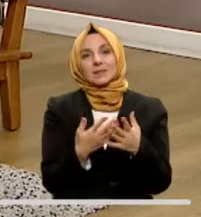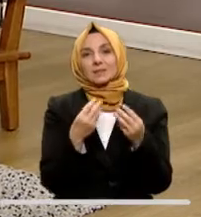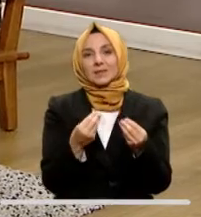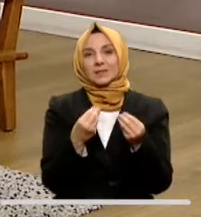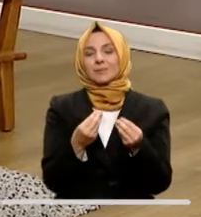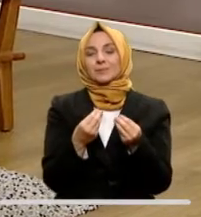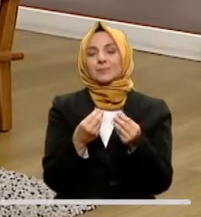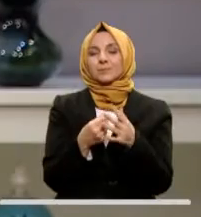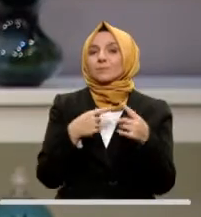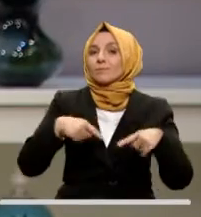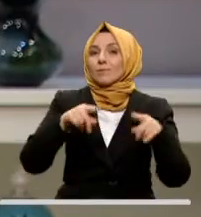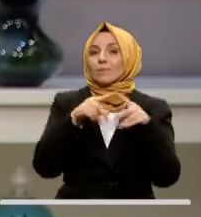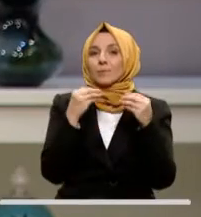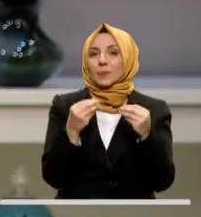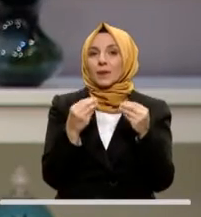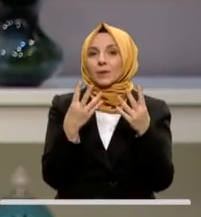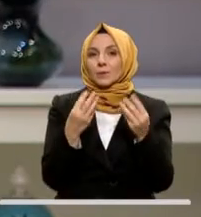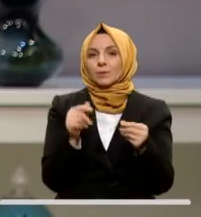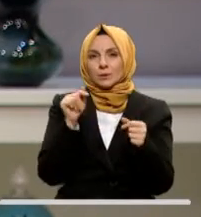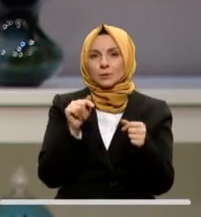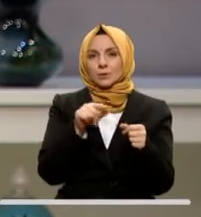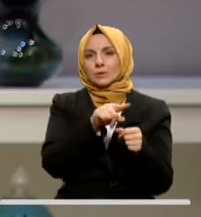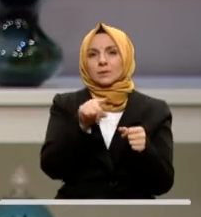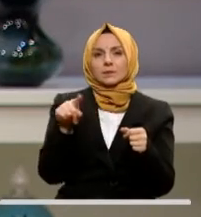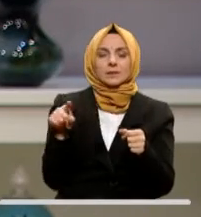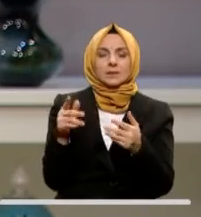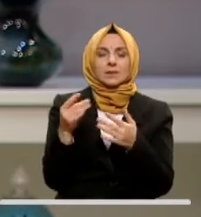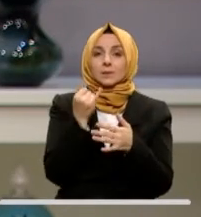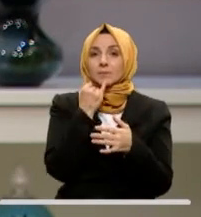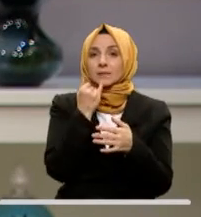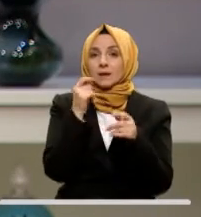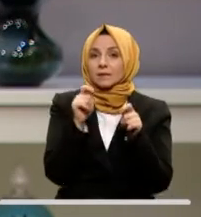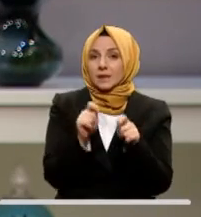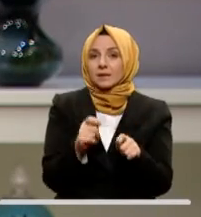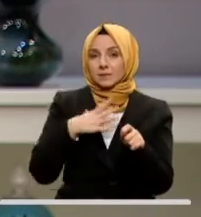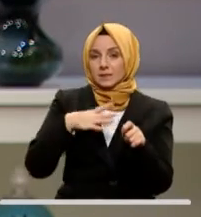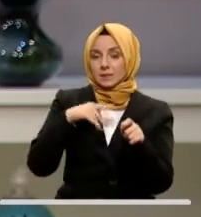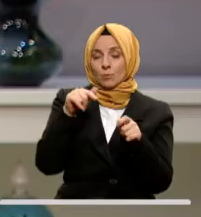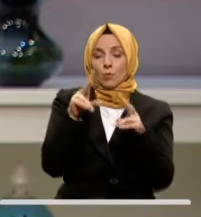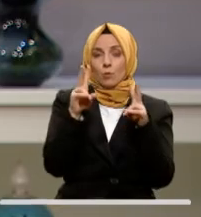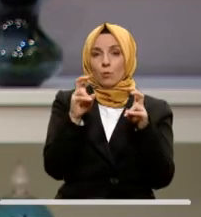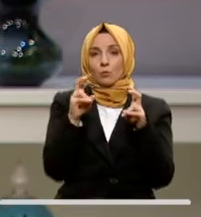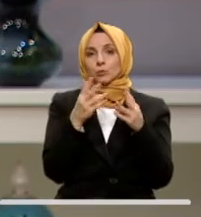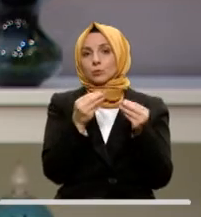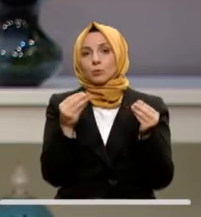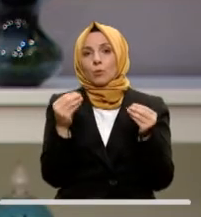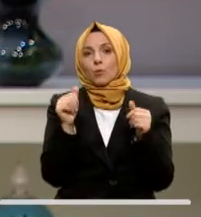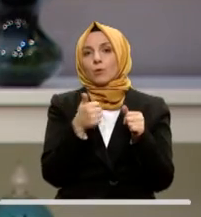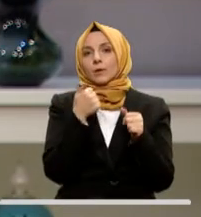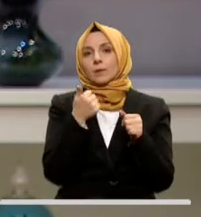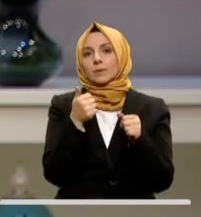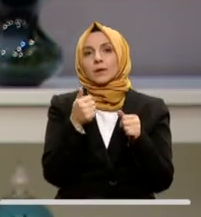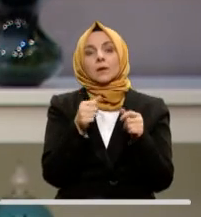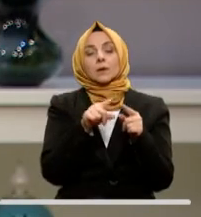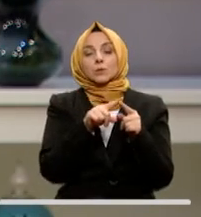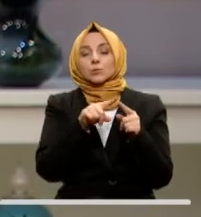alın Sağolun Bizler de iyiyiz Bugün size ayarlayalım istedik çünkü bu konu gerçekten çok kıymetli yayın başında da konuştuk size uzun